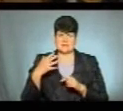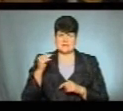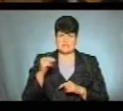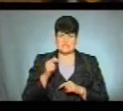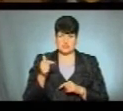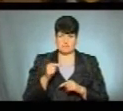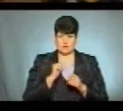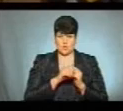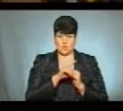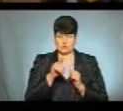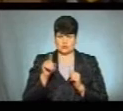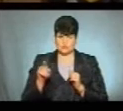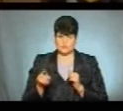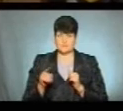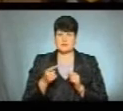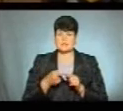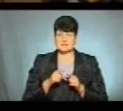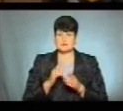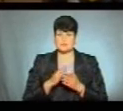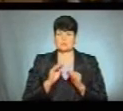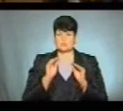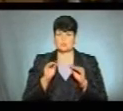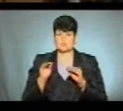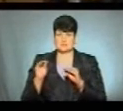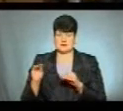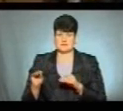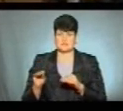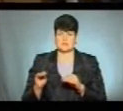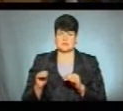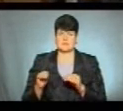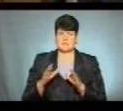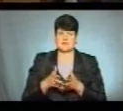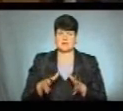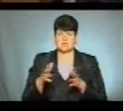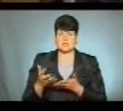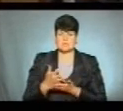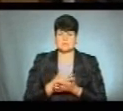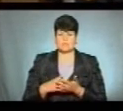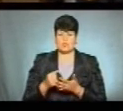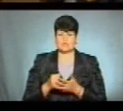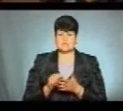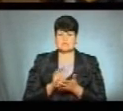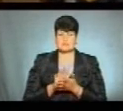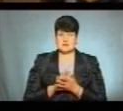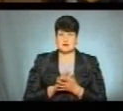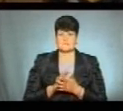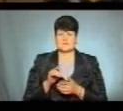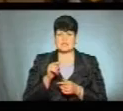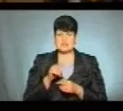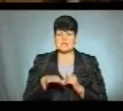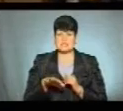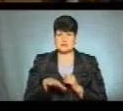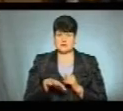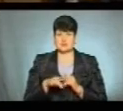гривень кожному. І за ці кошти мають бути встановлені майданчики для збору сміття в їхніх багатоквартирних будинках поряд на їхній території,